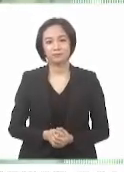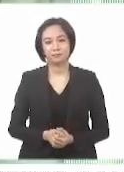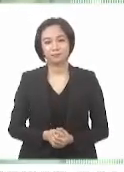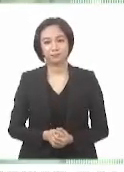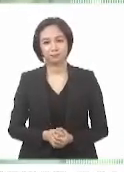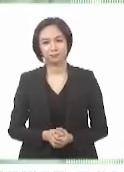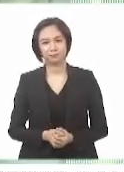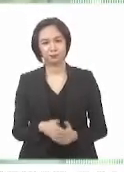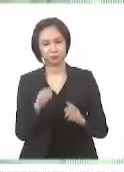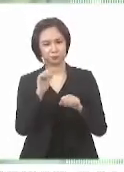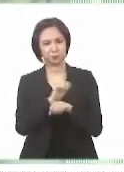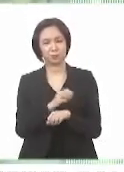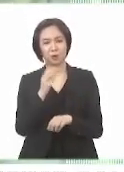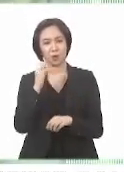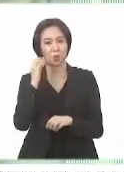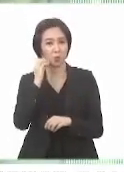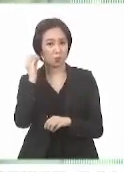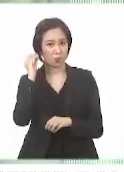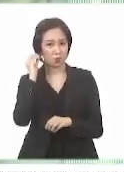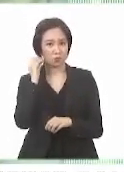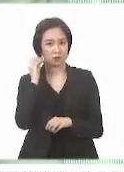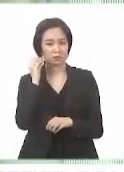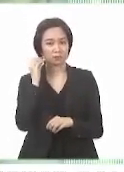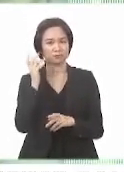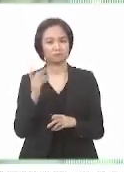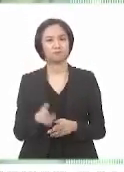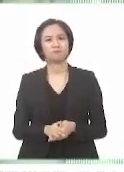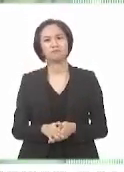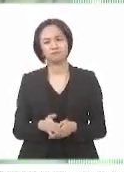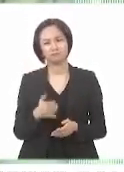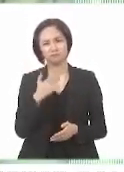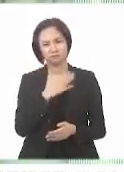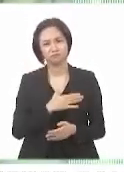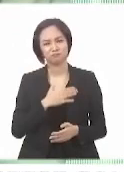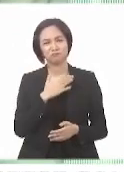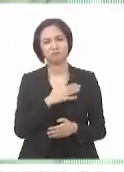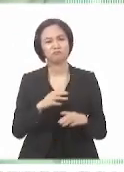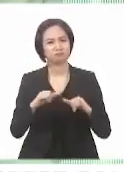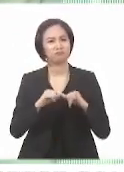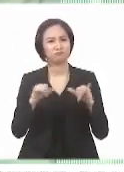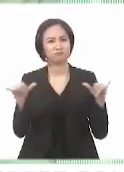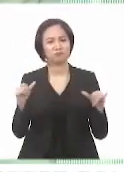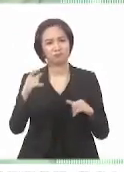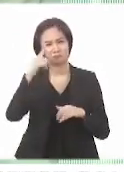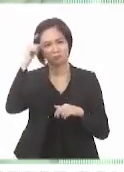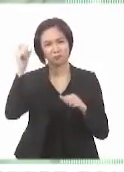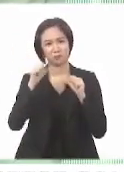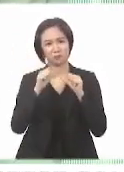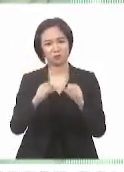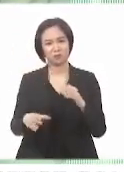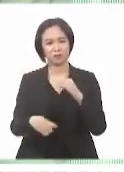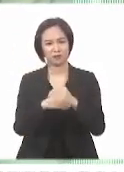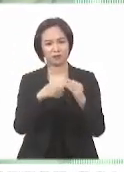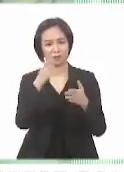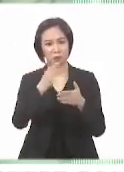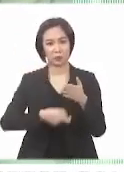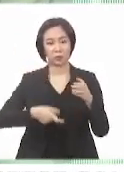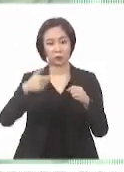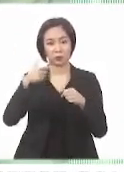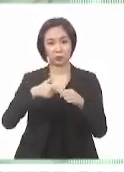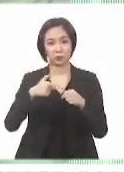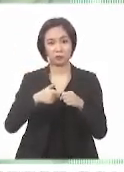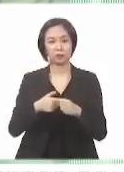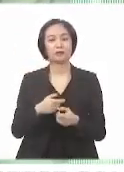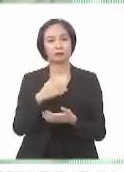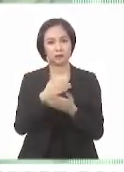Set up na work from home, inihirit na buhayin sa harap ng patuloy na pagsirit ng presyo ng produktong petrolyo. Iginiit ng ilang